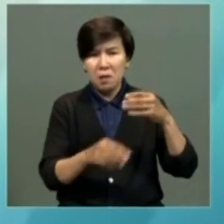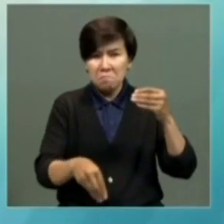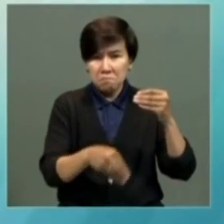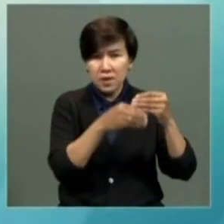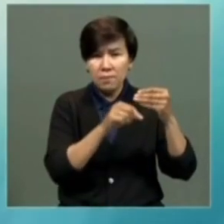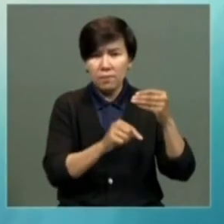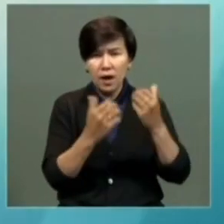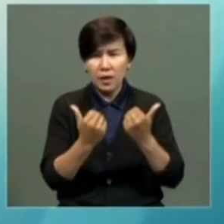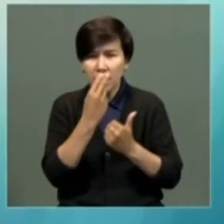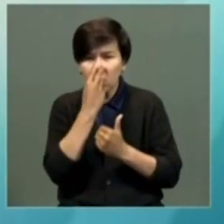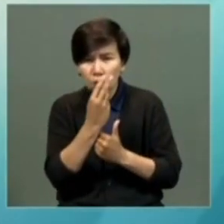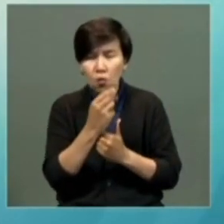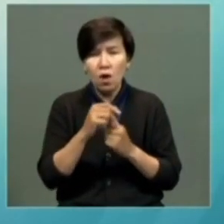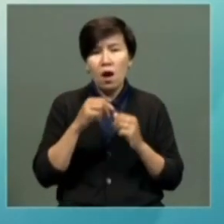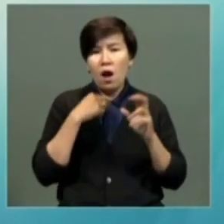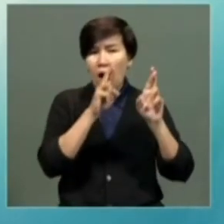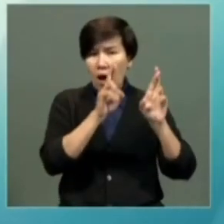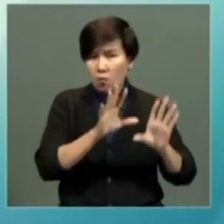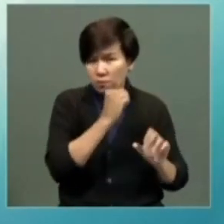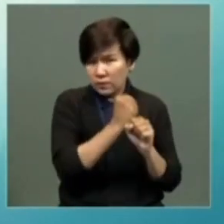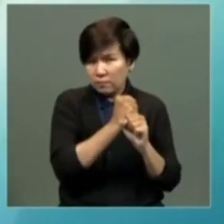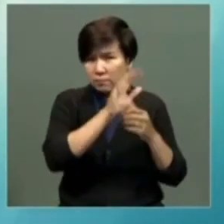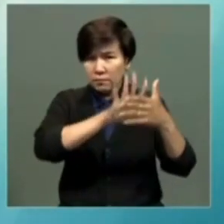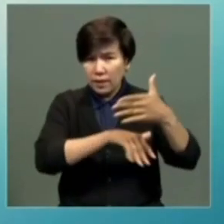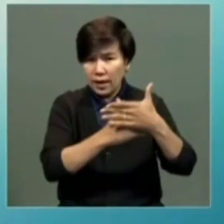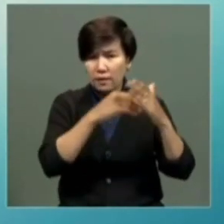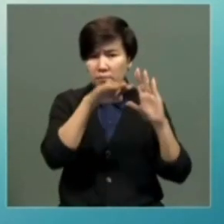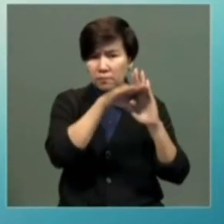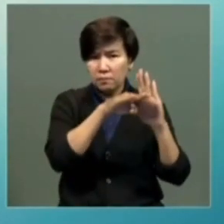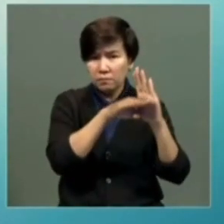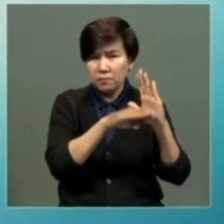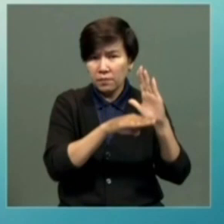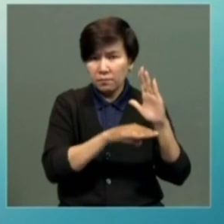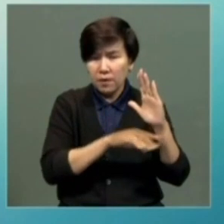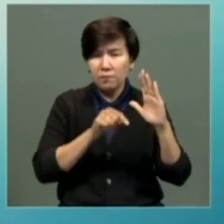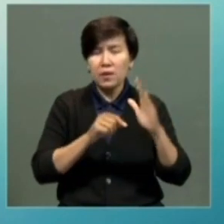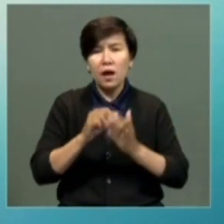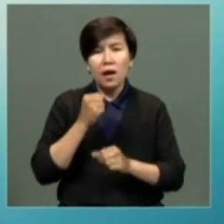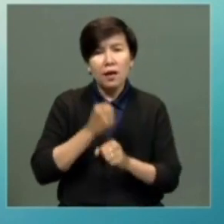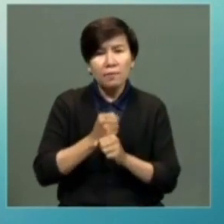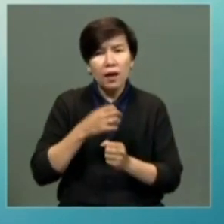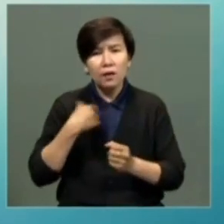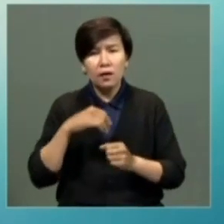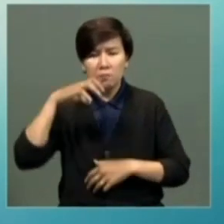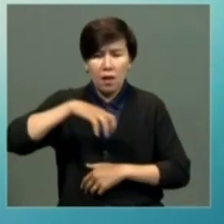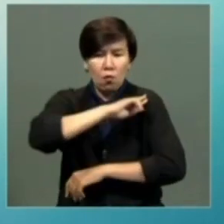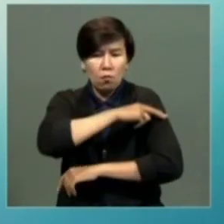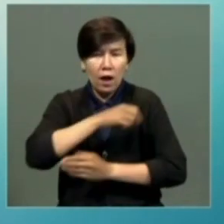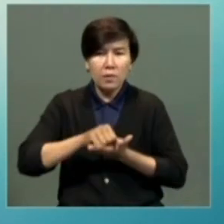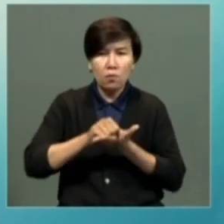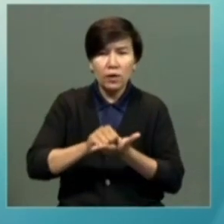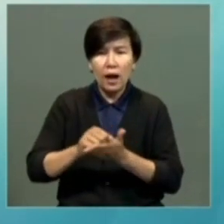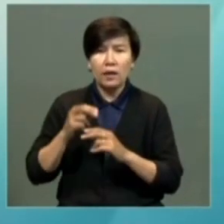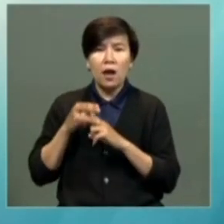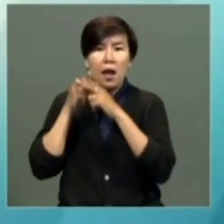บเฝ้าระวังแล้วก็ระบบบริการคือมีทั้งเดินเข้ามาหาเราในระบบบริการมีอาการแล้วก็มีทั้งไปเฝ้าระวังคือ